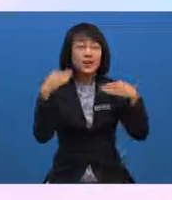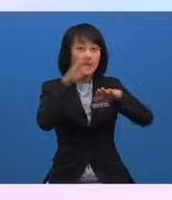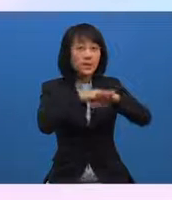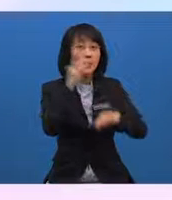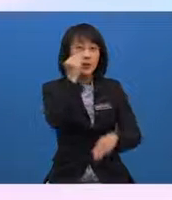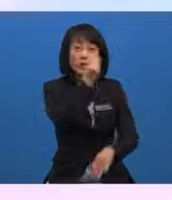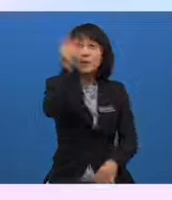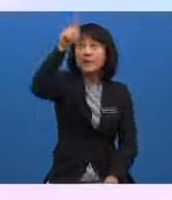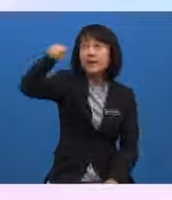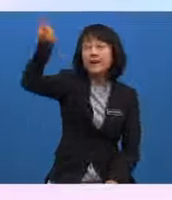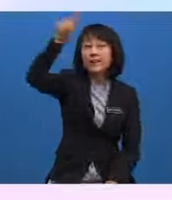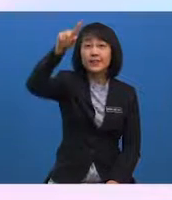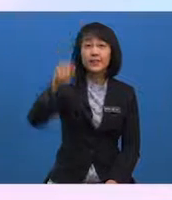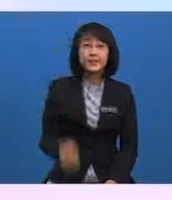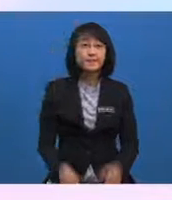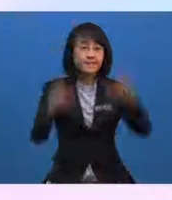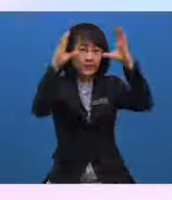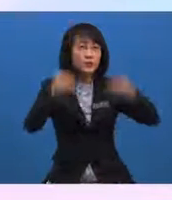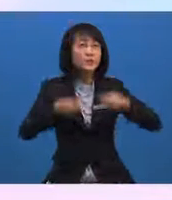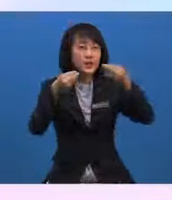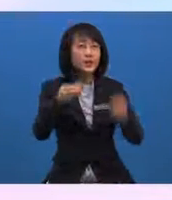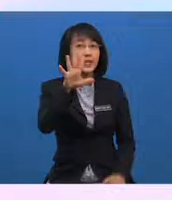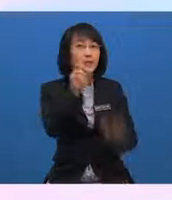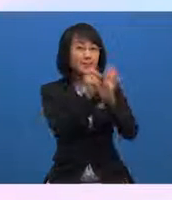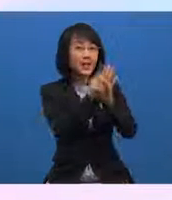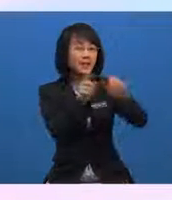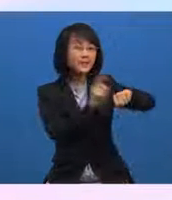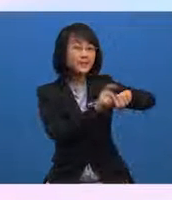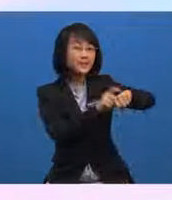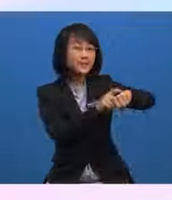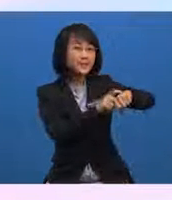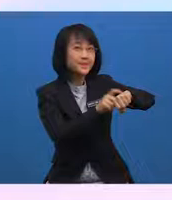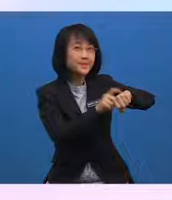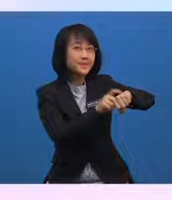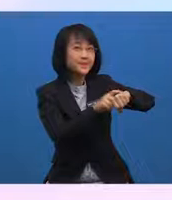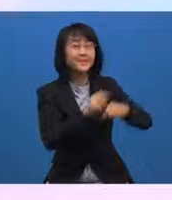ini? Cikgu bagi 5 saat.